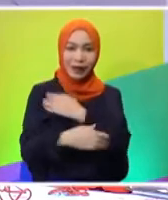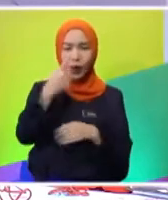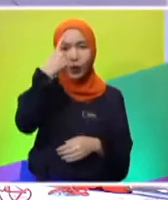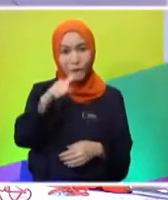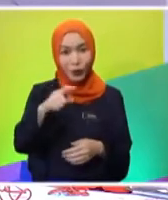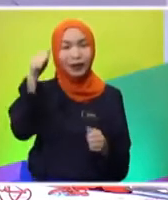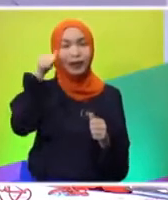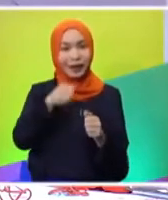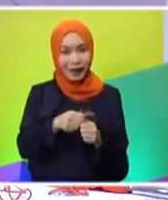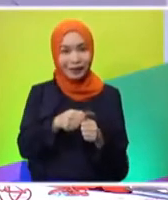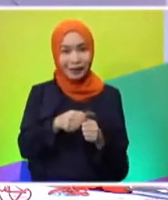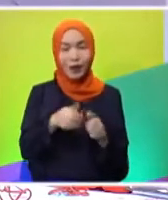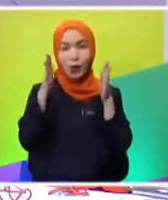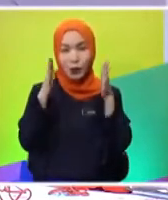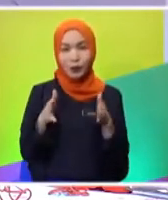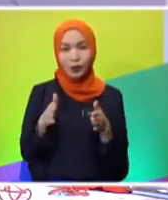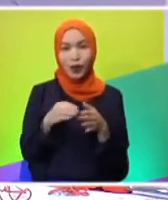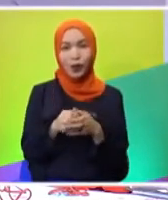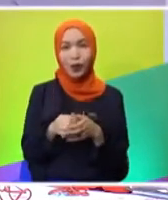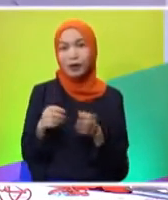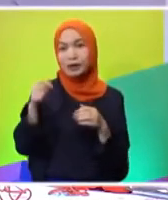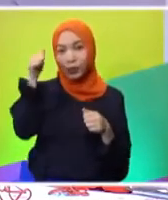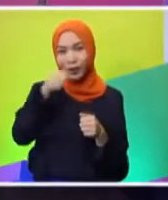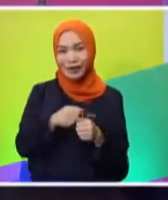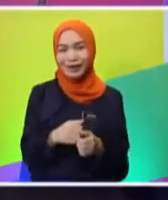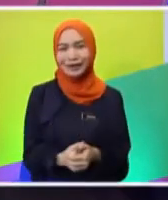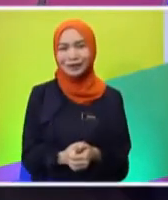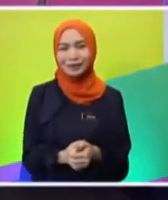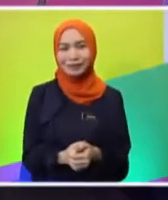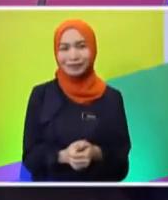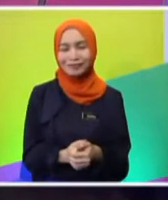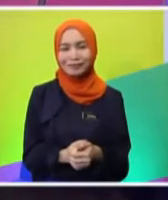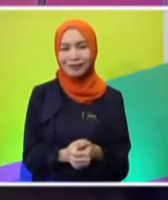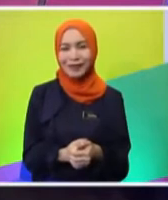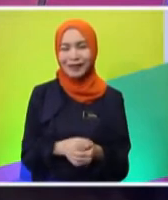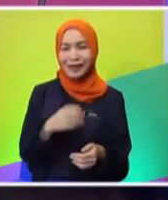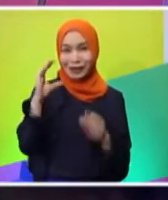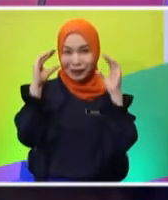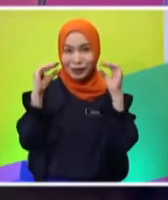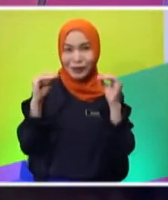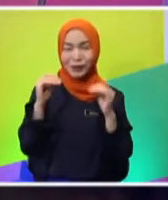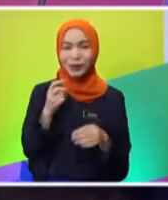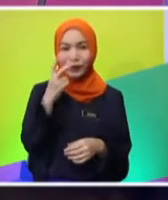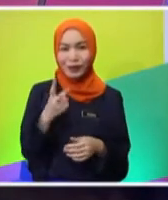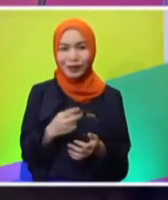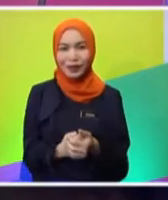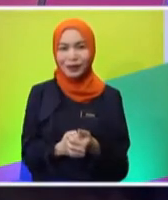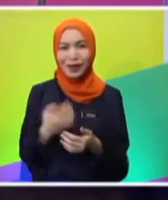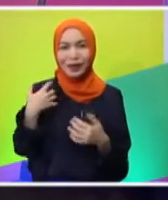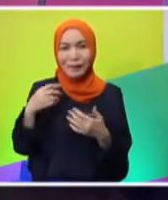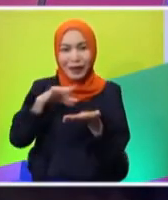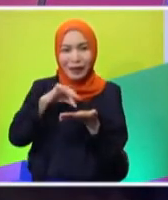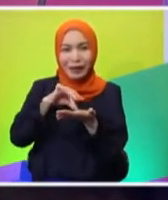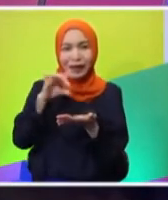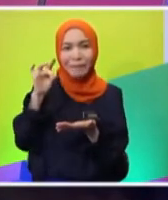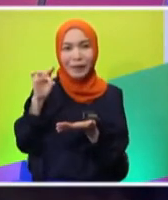macam tak enak pula pasti kecek guna bagi emosi rezeki kosong setting type-c butuh berwarna-warni dan berbagai